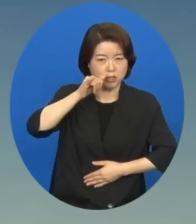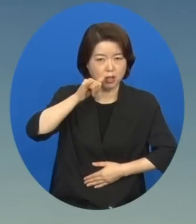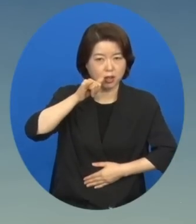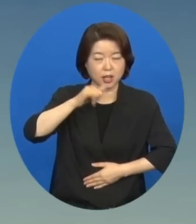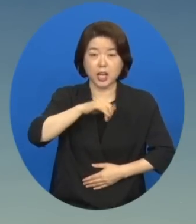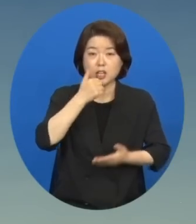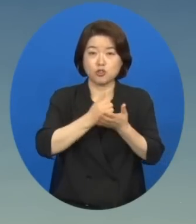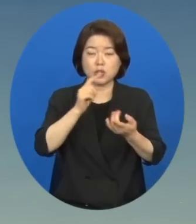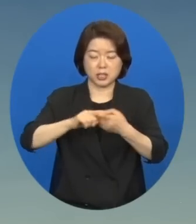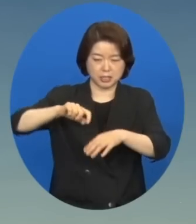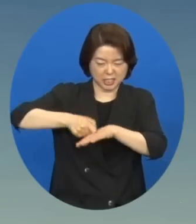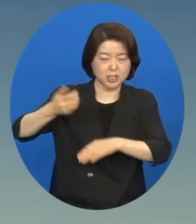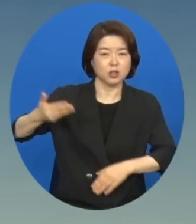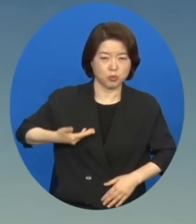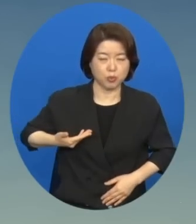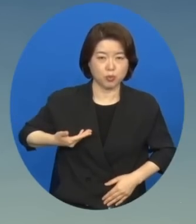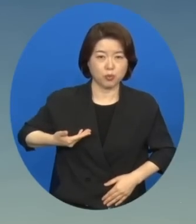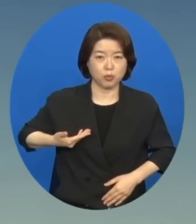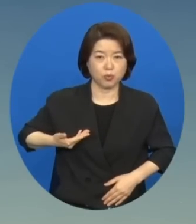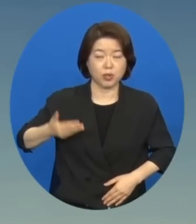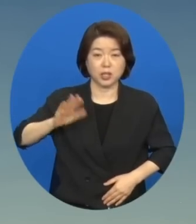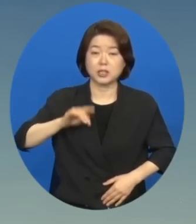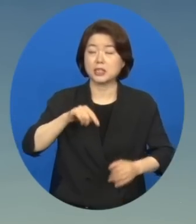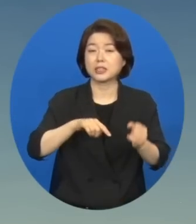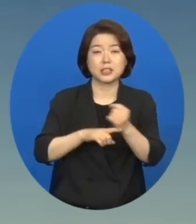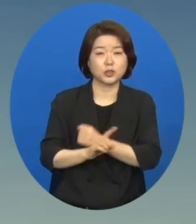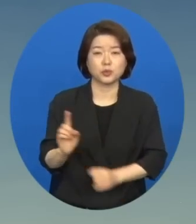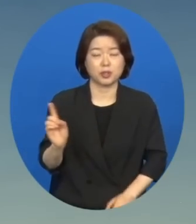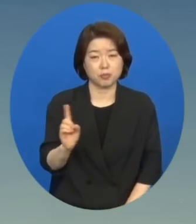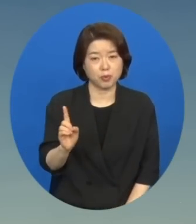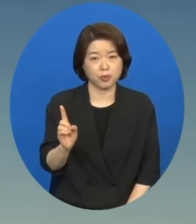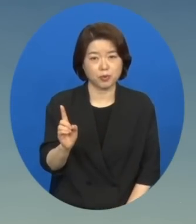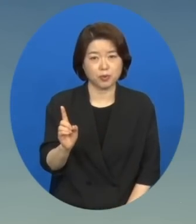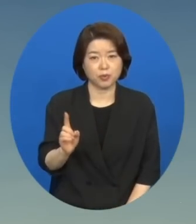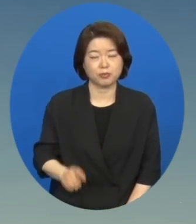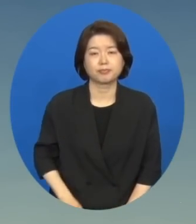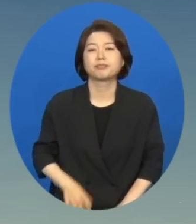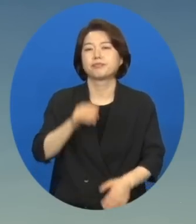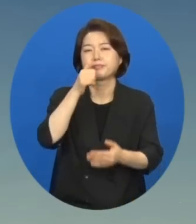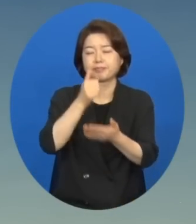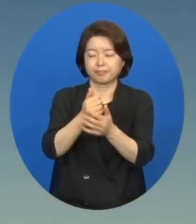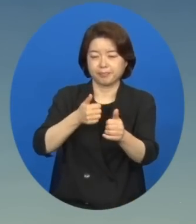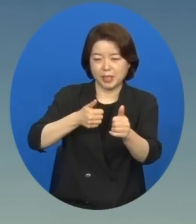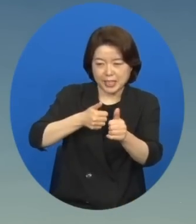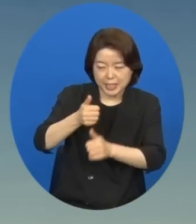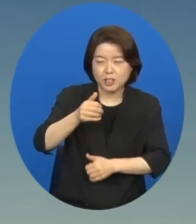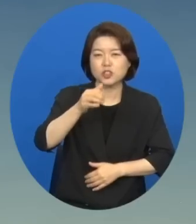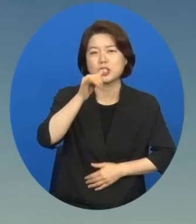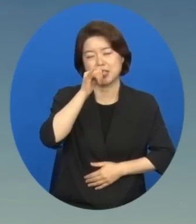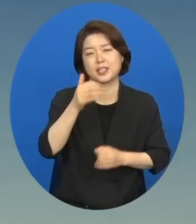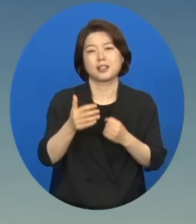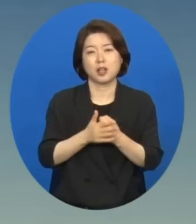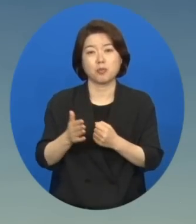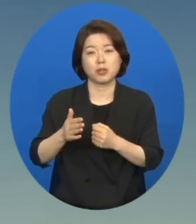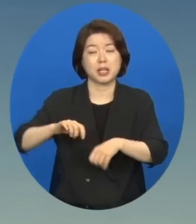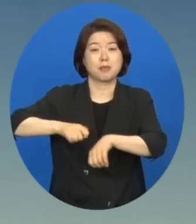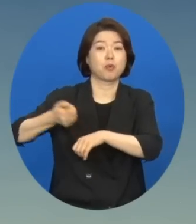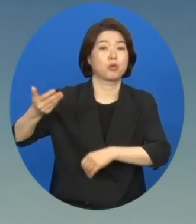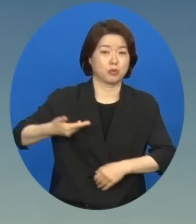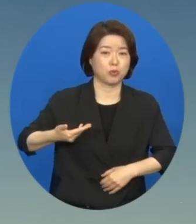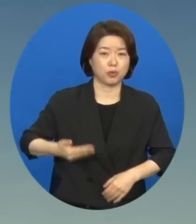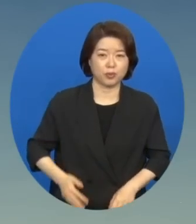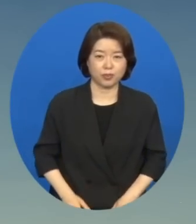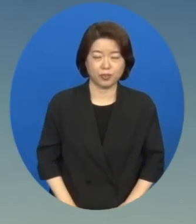죄에 대하여 징계하세요. 그런데 그 이유는 무엇이냐면 그 죄를 이길 수 있으니까 그렇게 하시는 거예요.